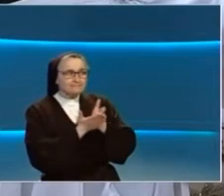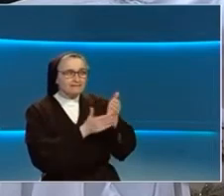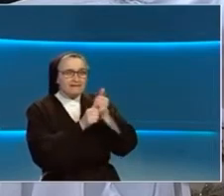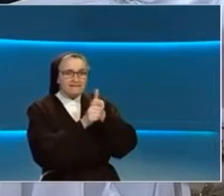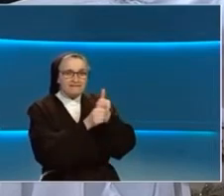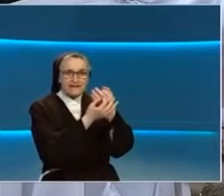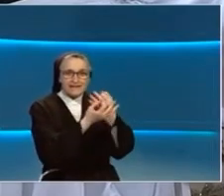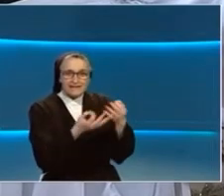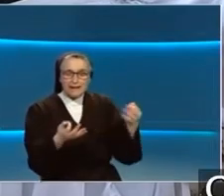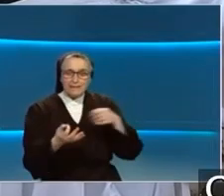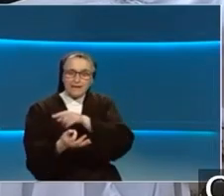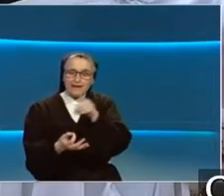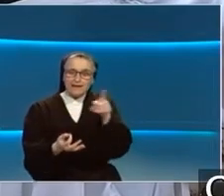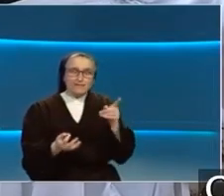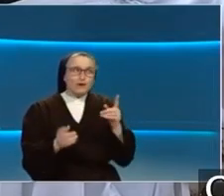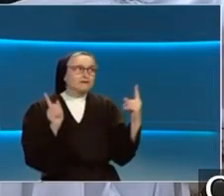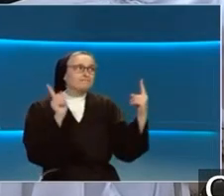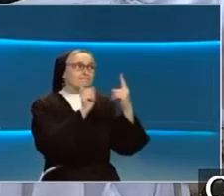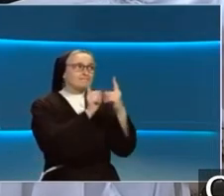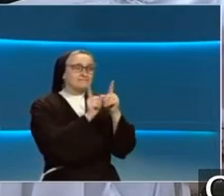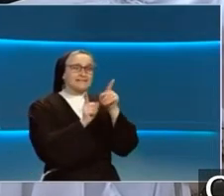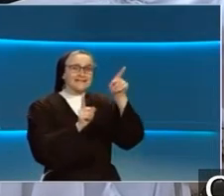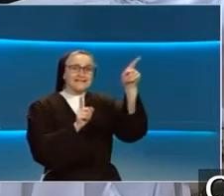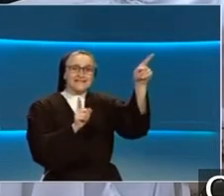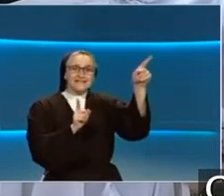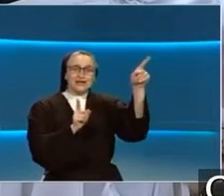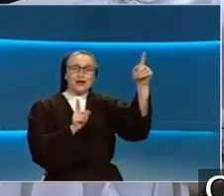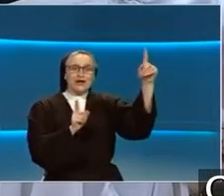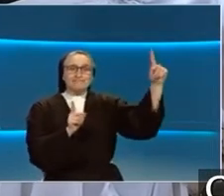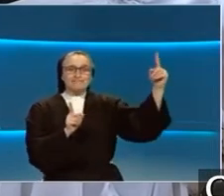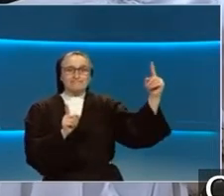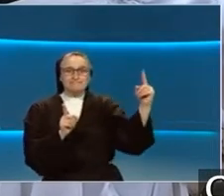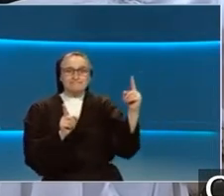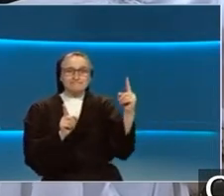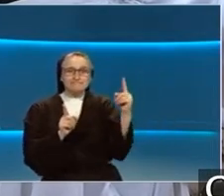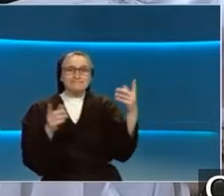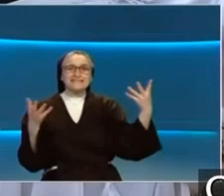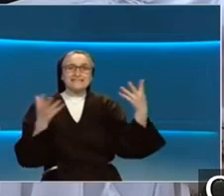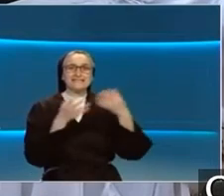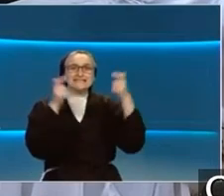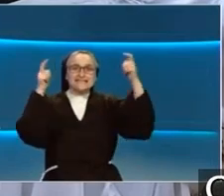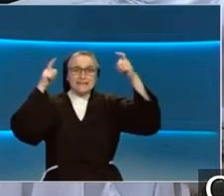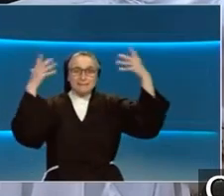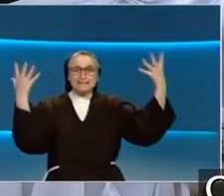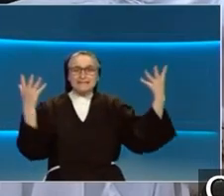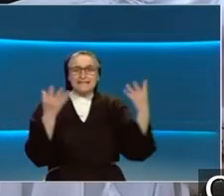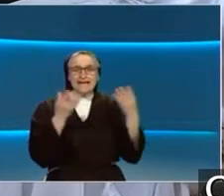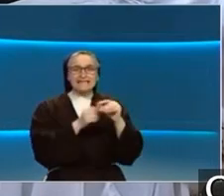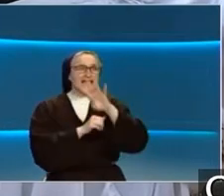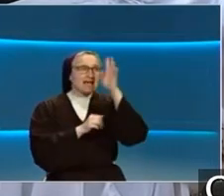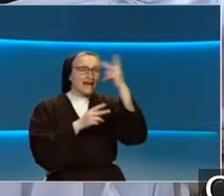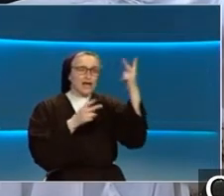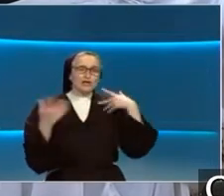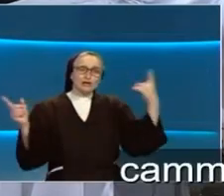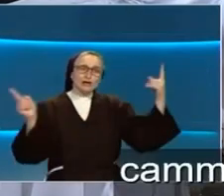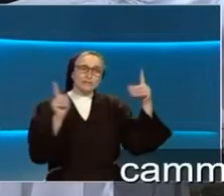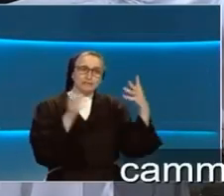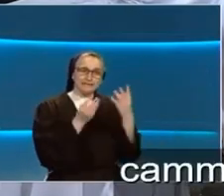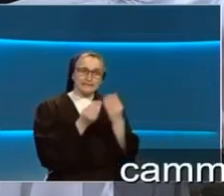fede possiate andare incontro al Signore che viene con tutti i santi nel regno dei